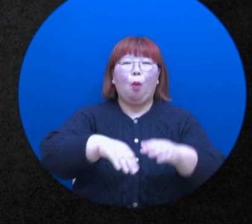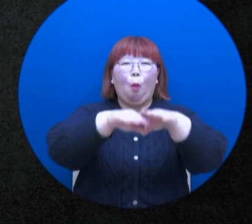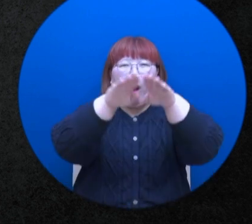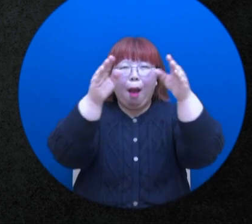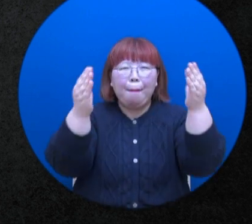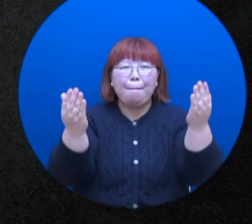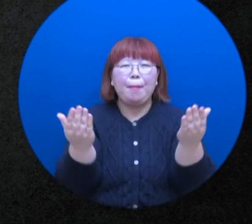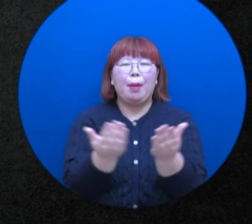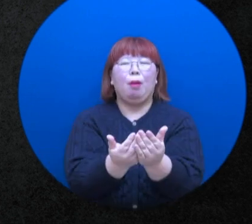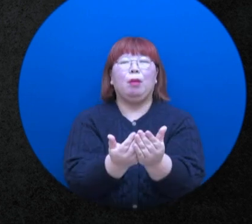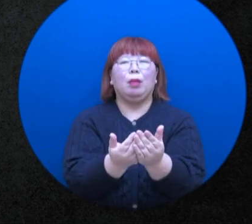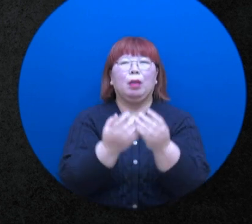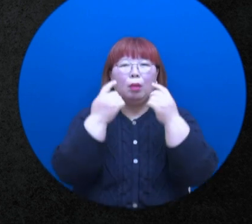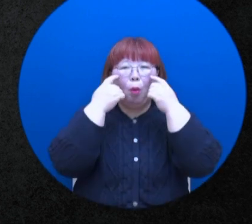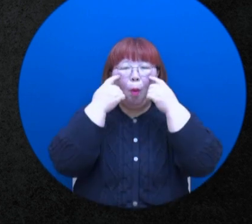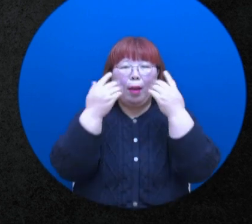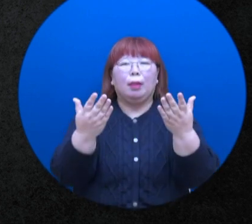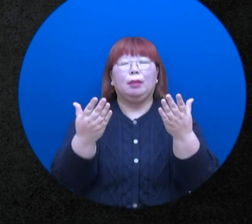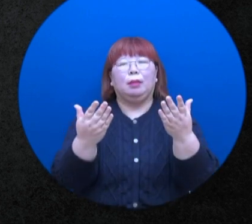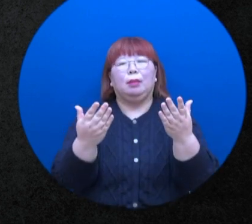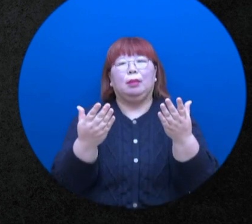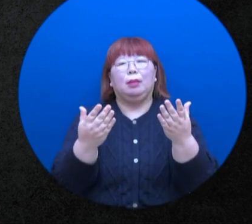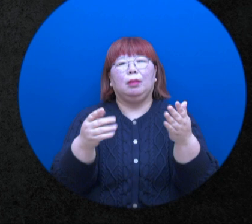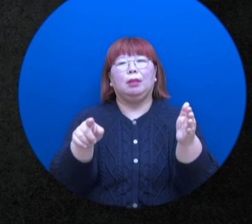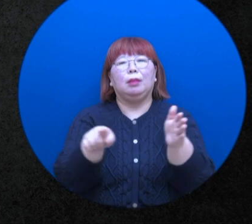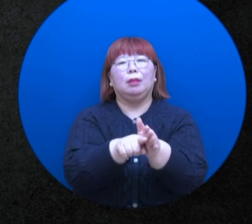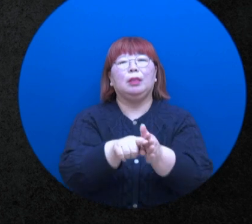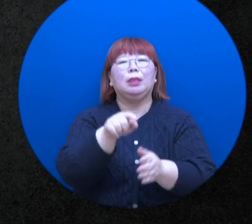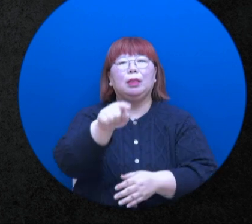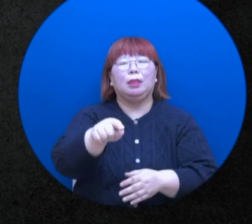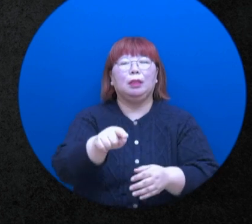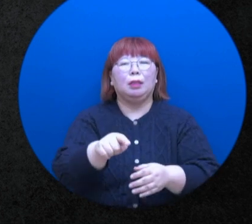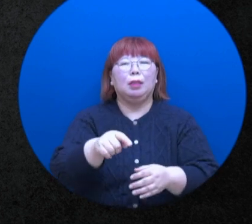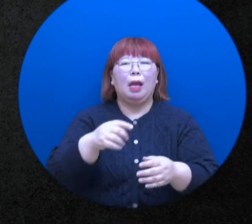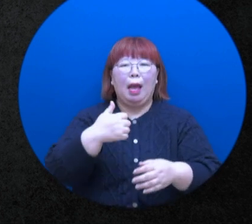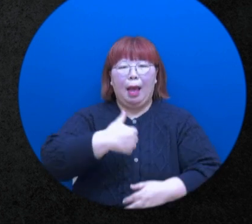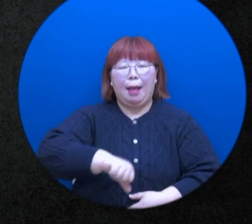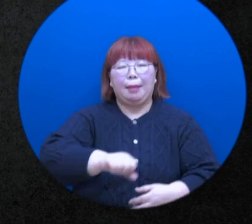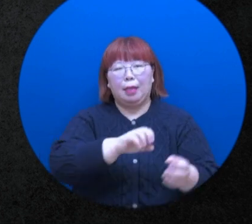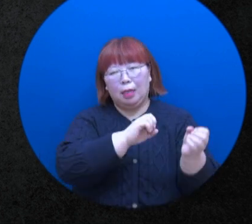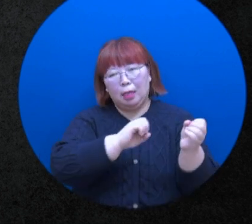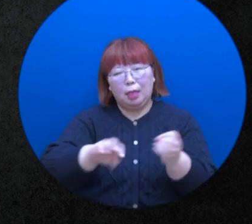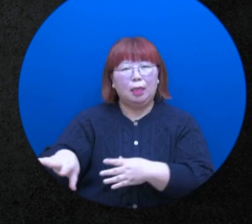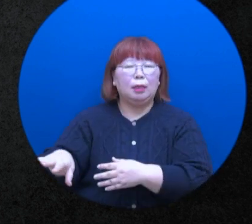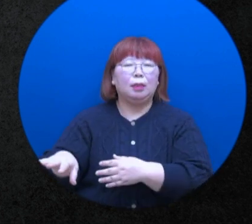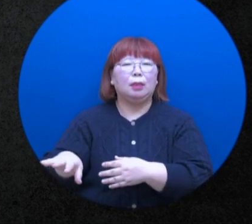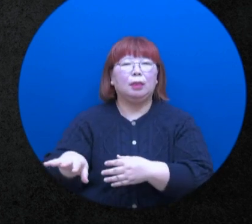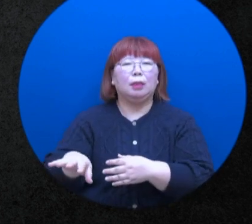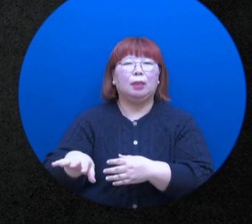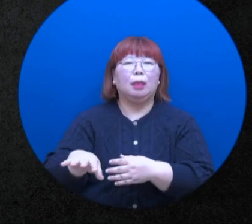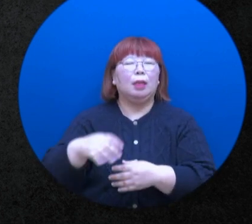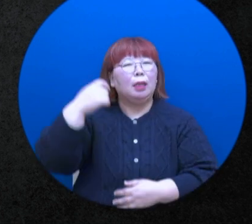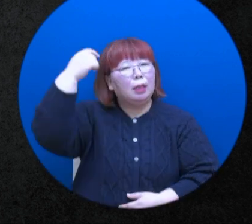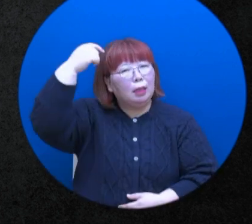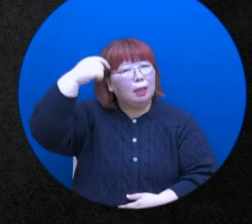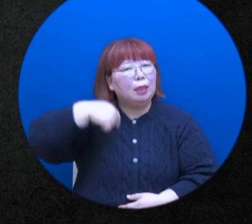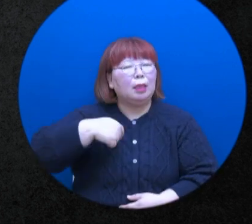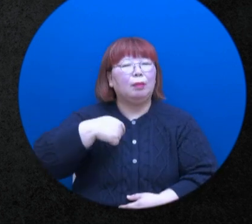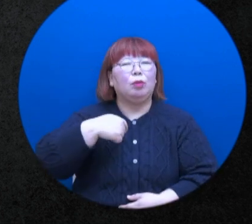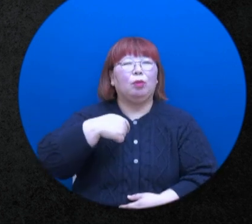완벽했다는 확신은 그 애를 잃은 상실감 또한